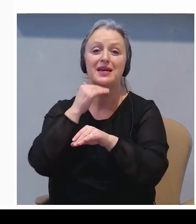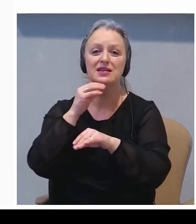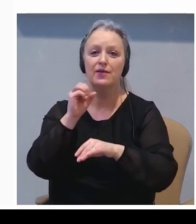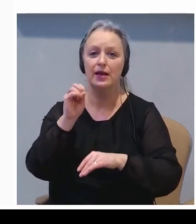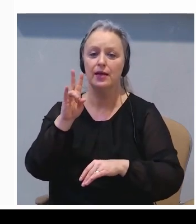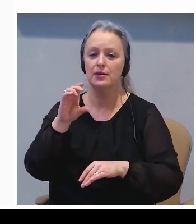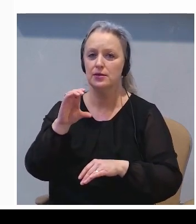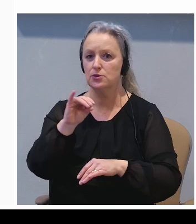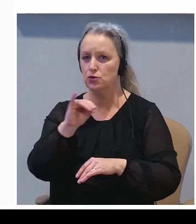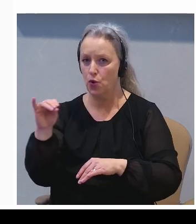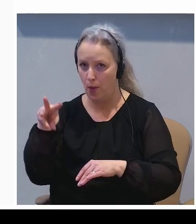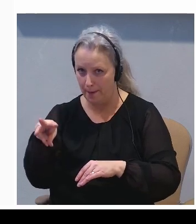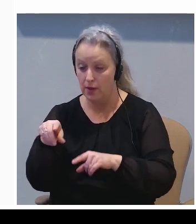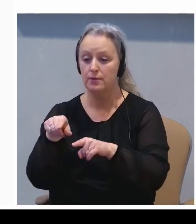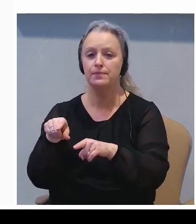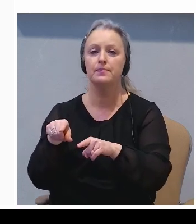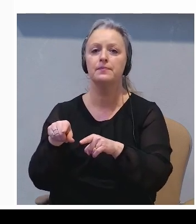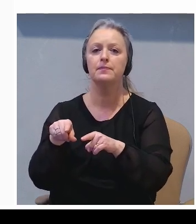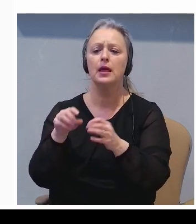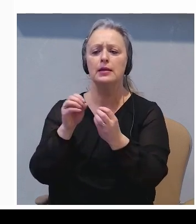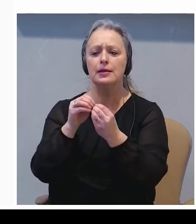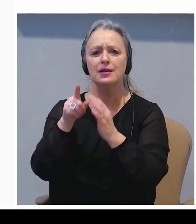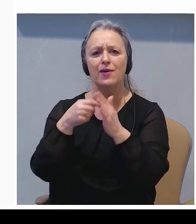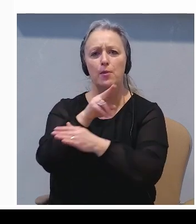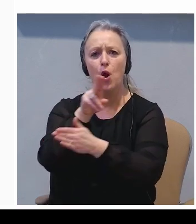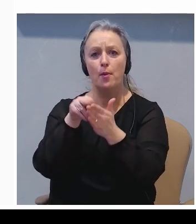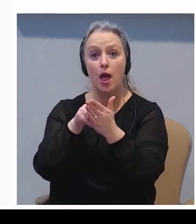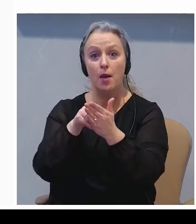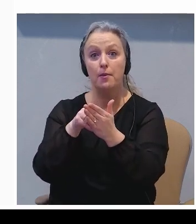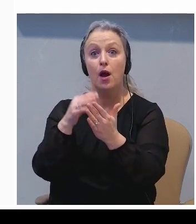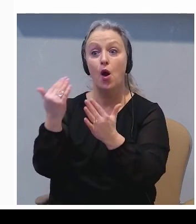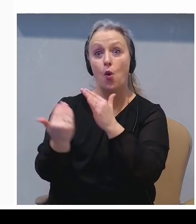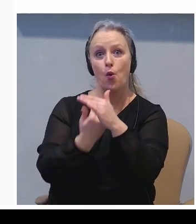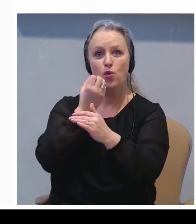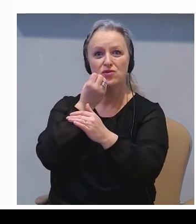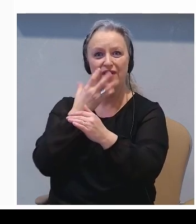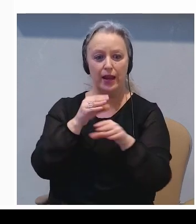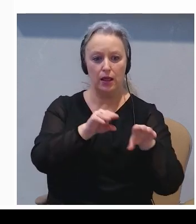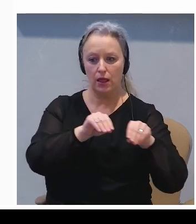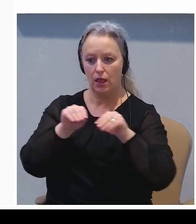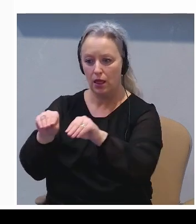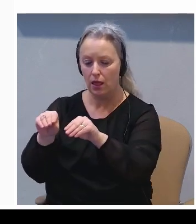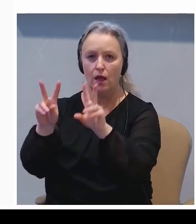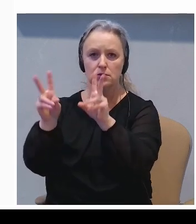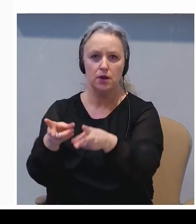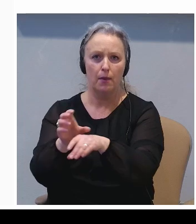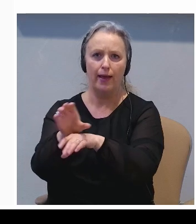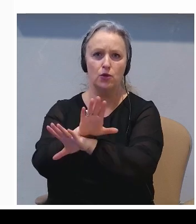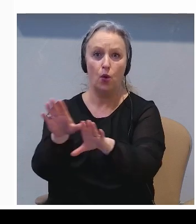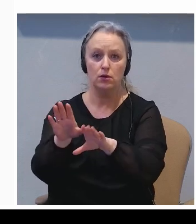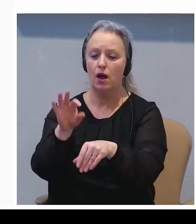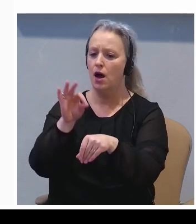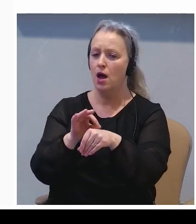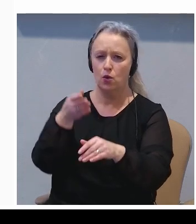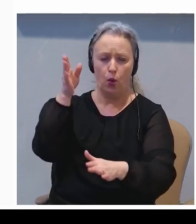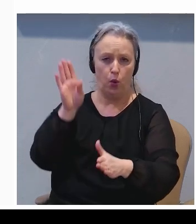enzyme. And Ja so the tihtipeale on children seal have probleem a see, et terrible ka uus disease. veri ei tooda They piisavalt develop ensüümi. normally to begin with. See on kohutav haigus. So